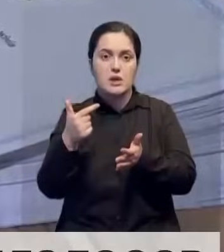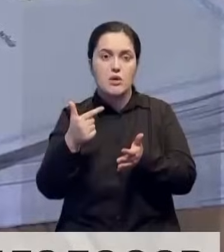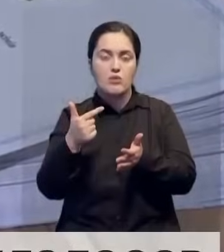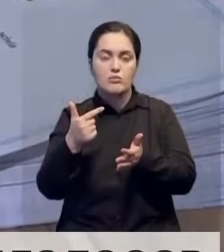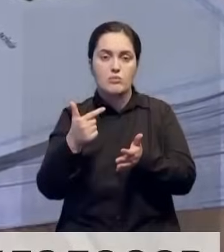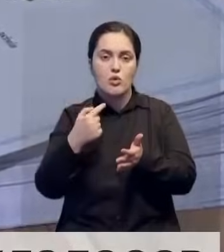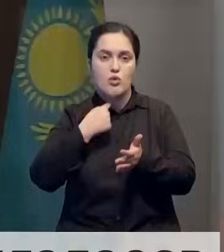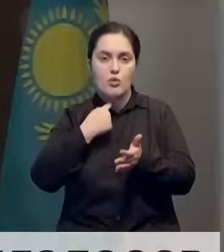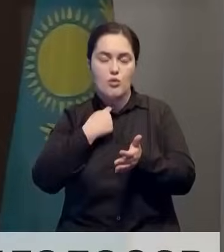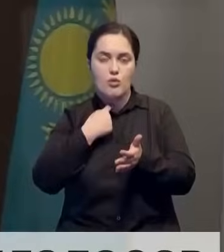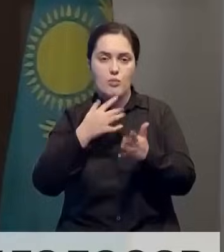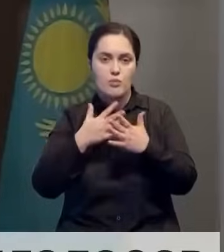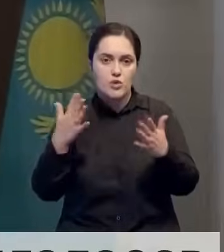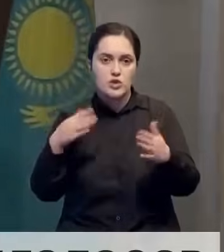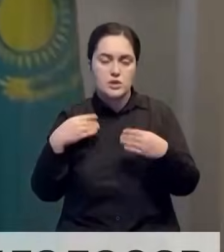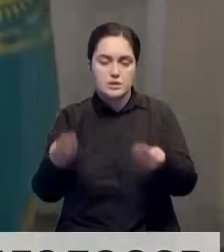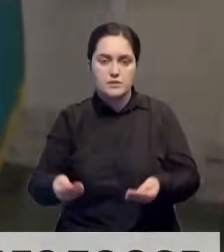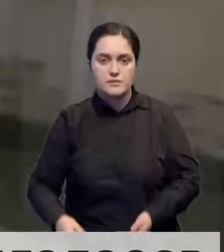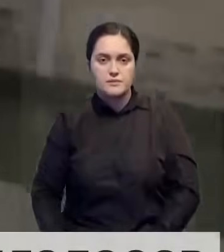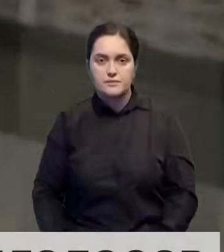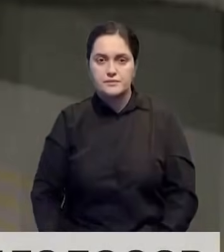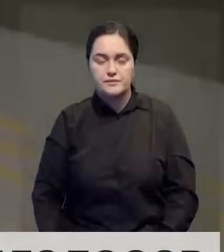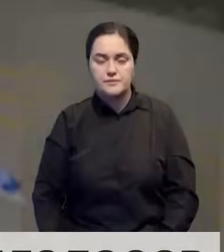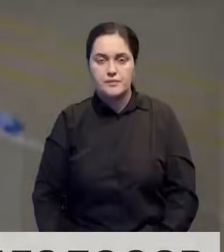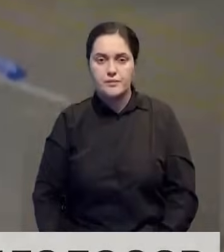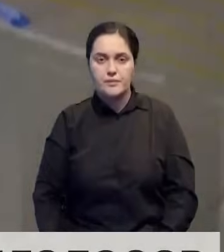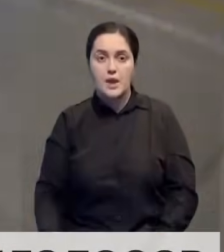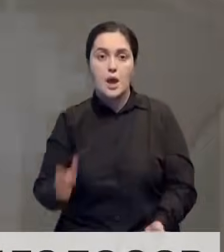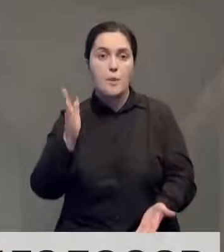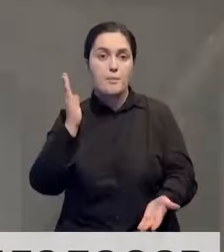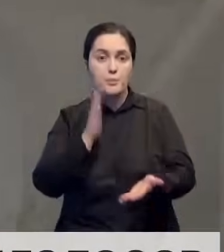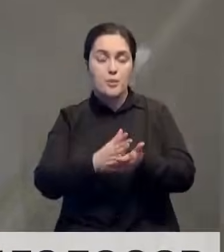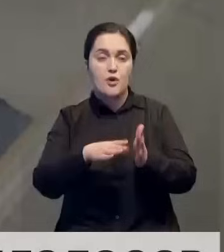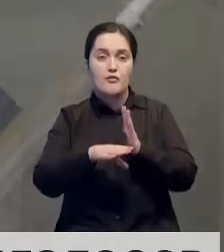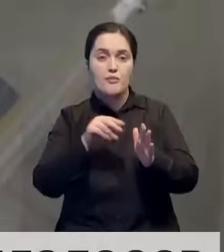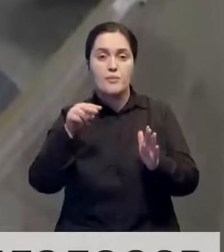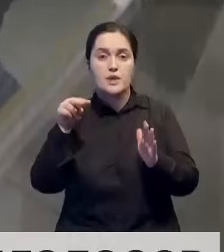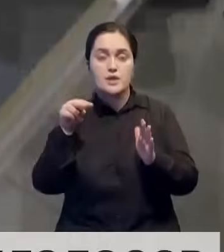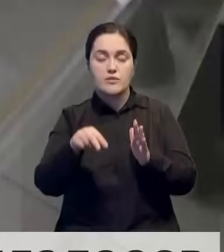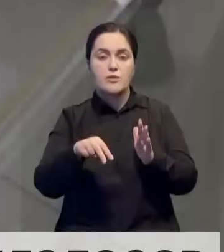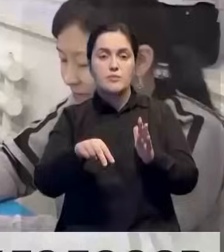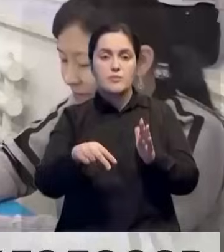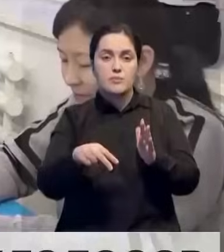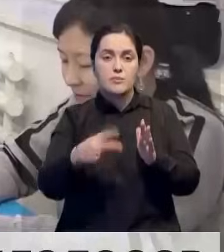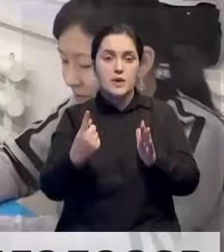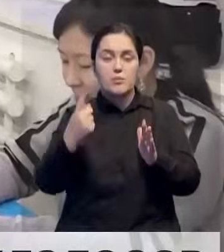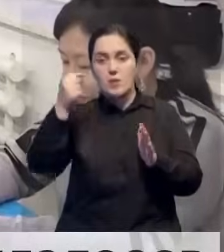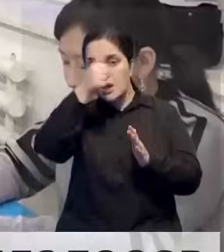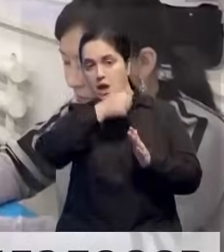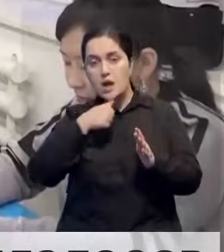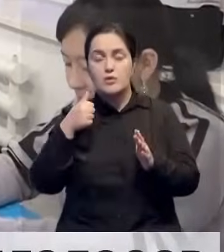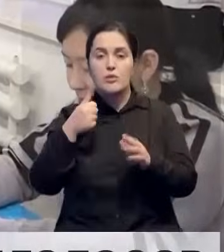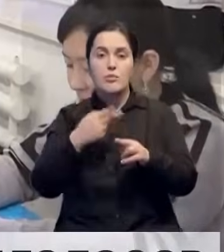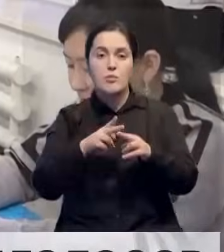к кандидатам женщин. Практику прямых выборов внедрили еще в 2021 году. Такой